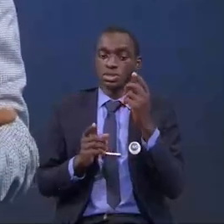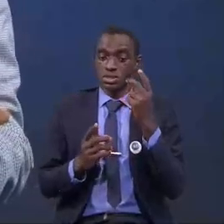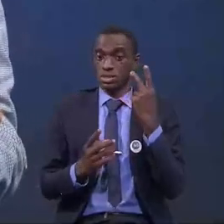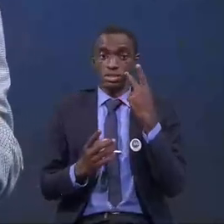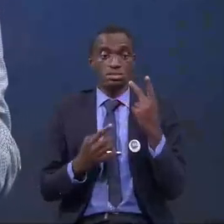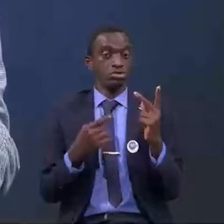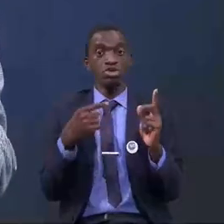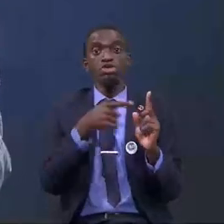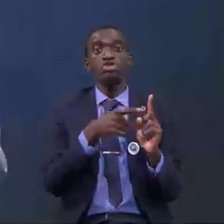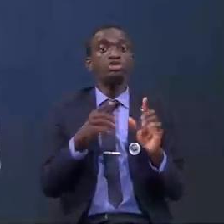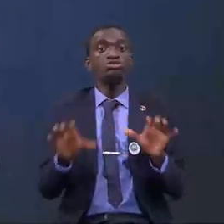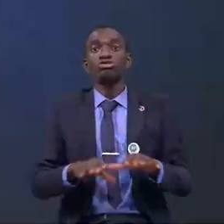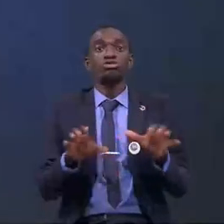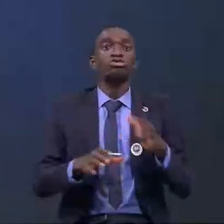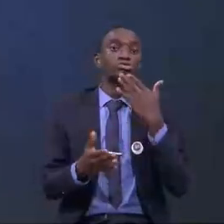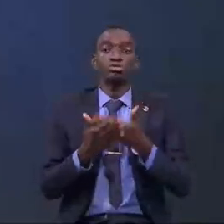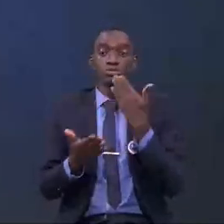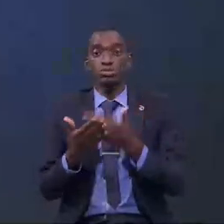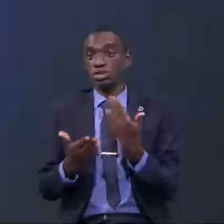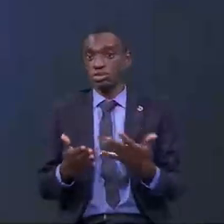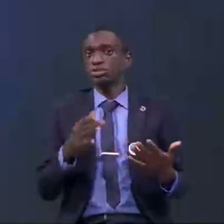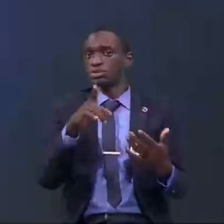Quand tu vois les bonnes choses que tu fais,